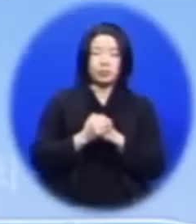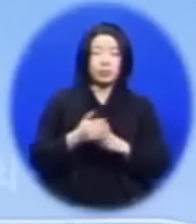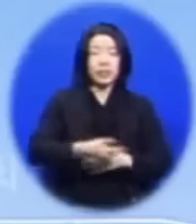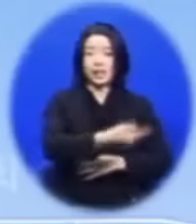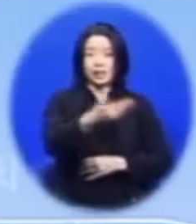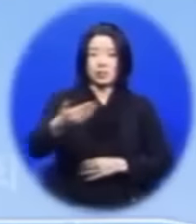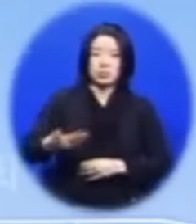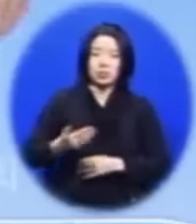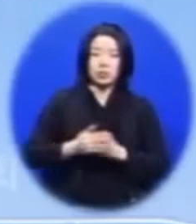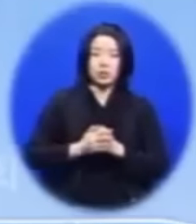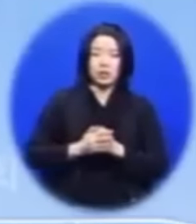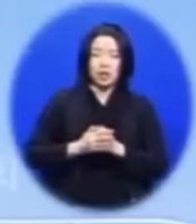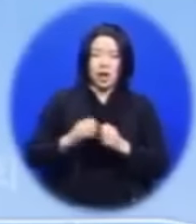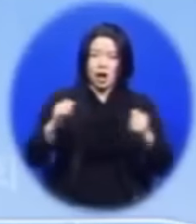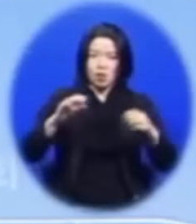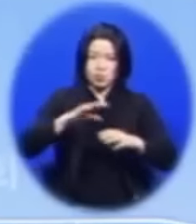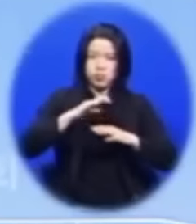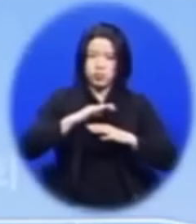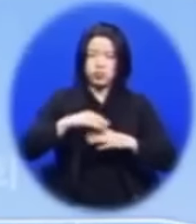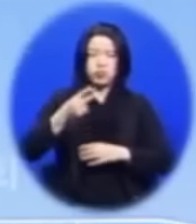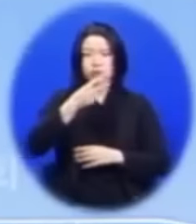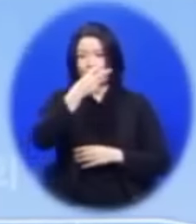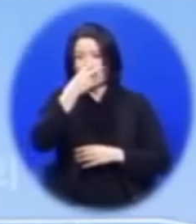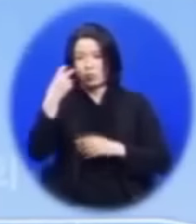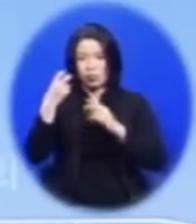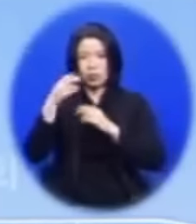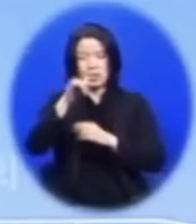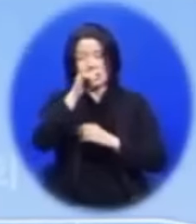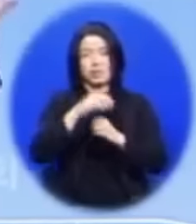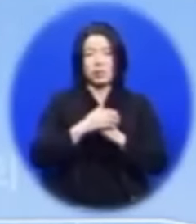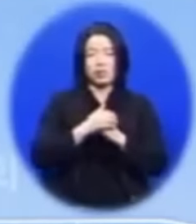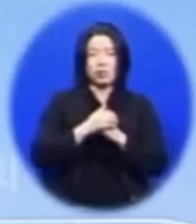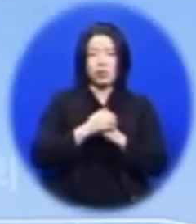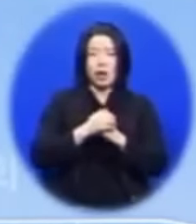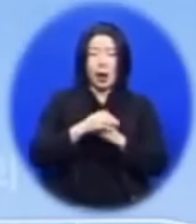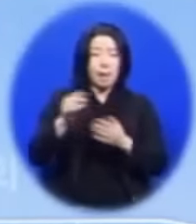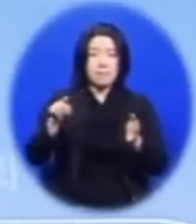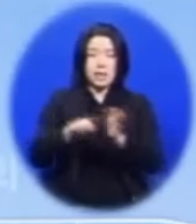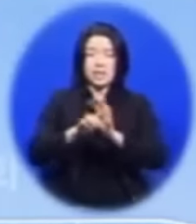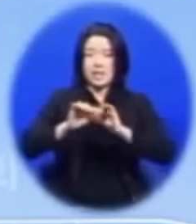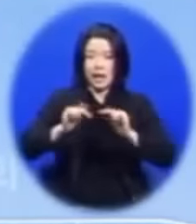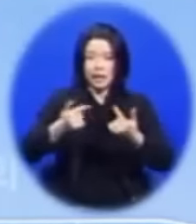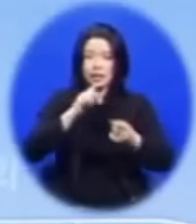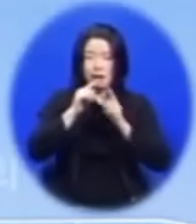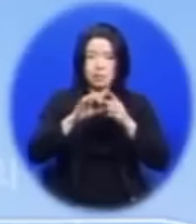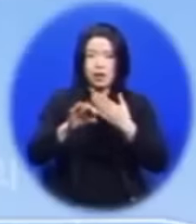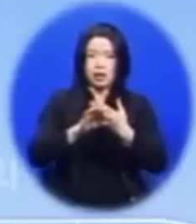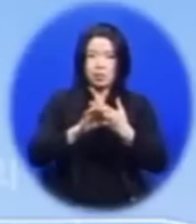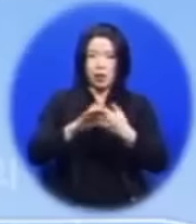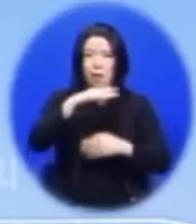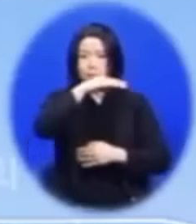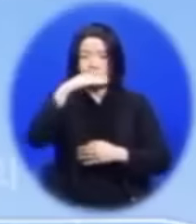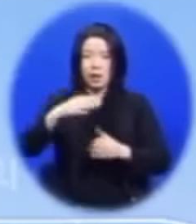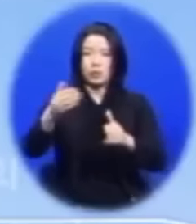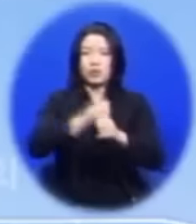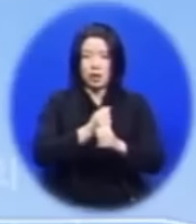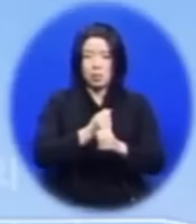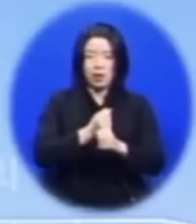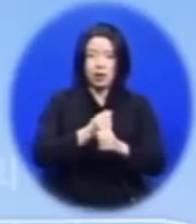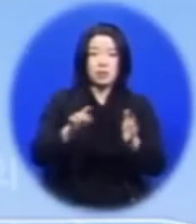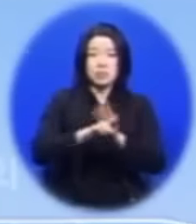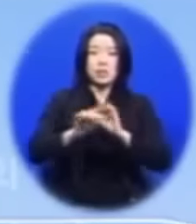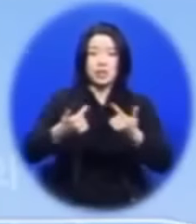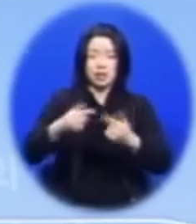여러분 무서운 미혹이 와 있습니다 차라리 안 믿는다 그러면은 바로 잡아라 들리죠 안 믿는다